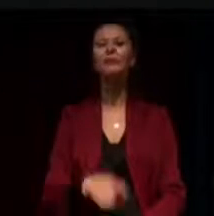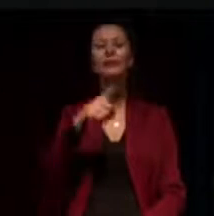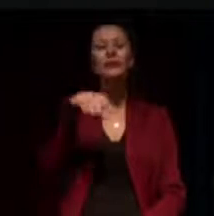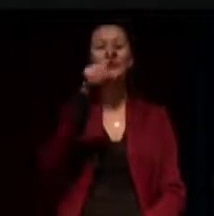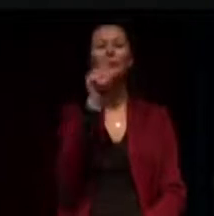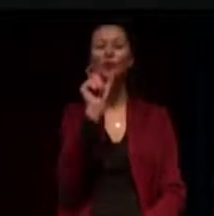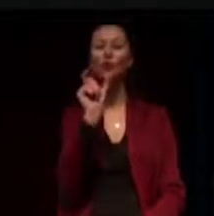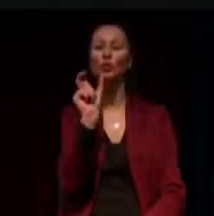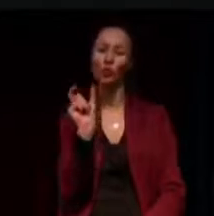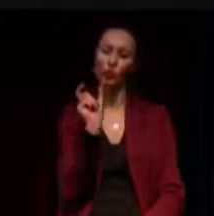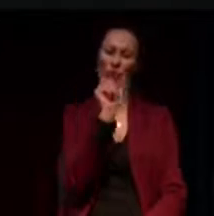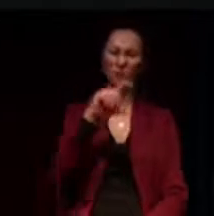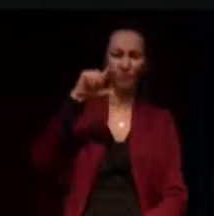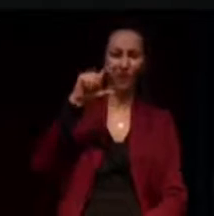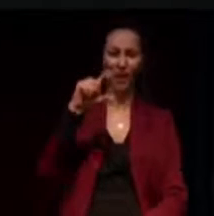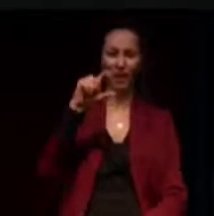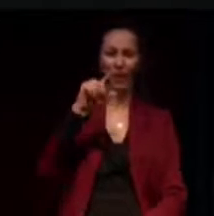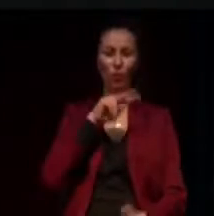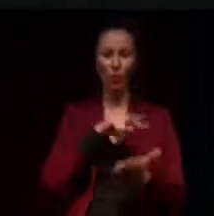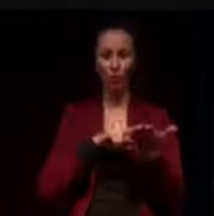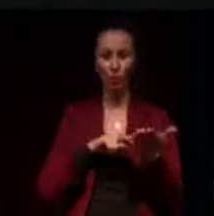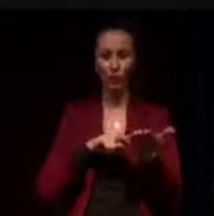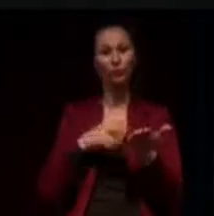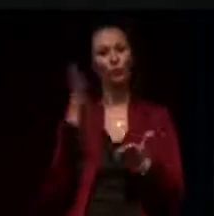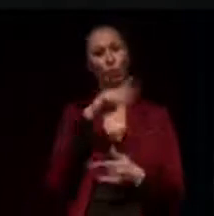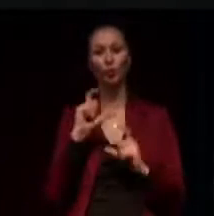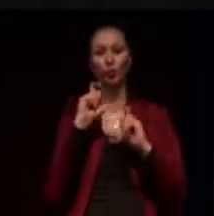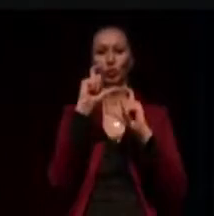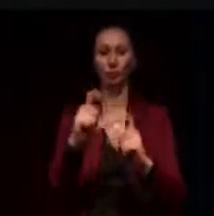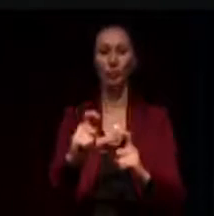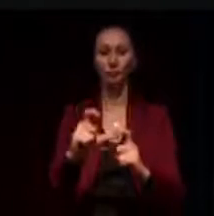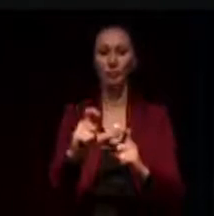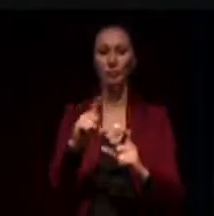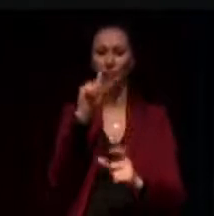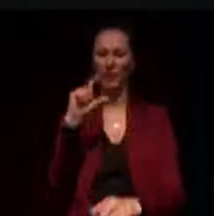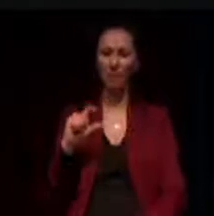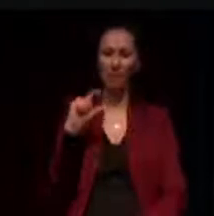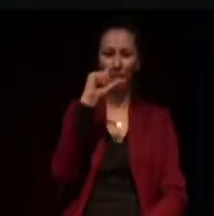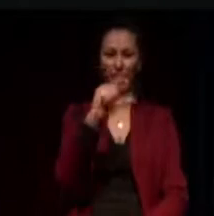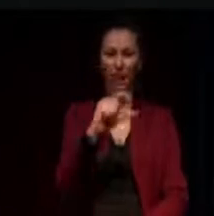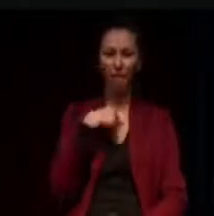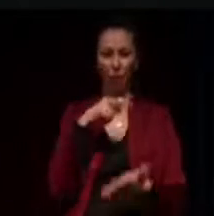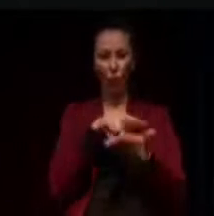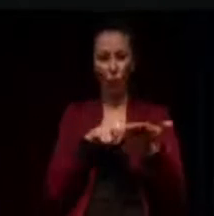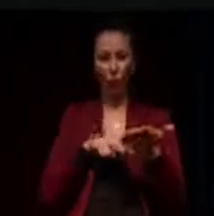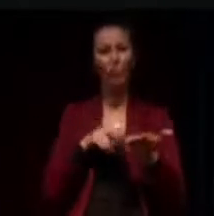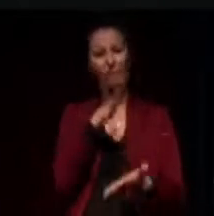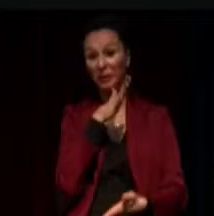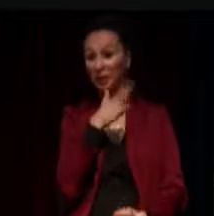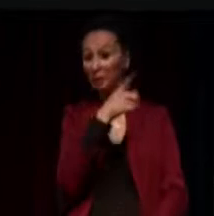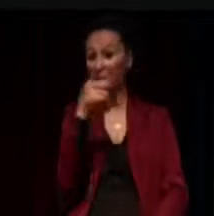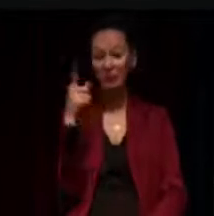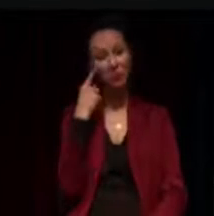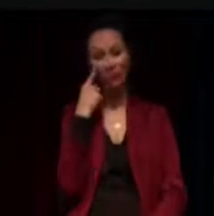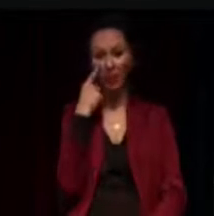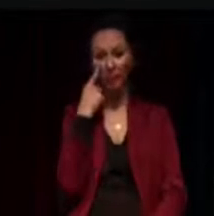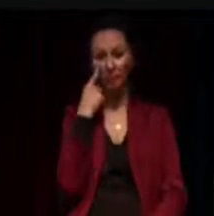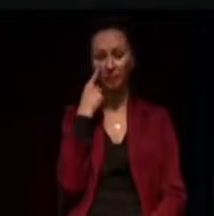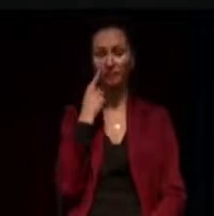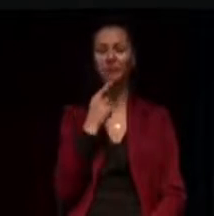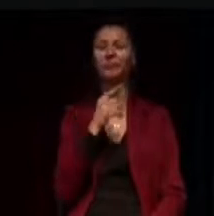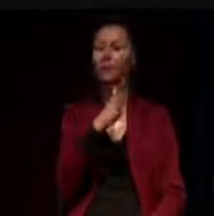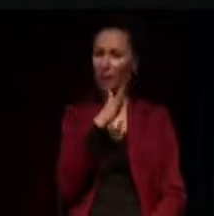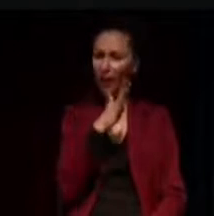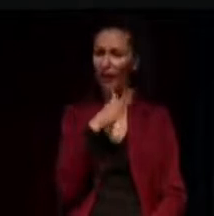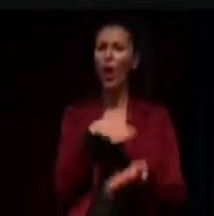Size bir cümle, bir paragraf okuyacağım. Bir de soru soracağım. Bir paragraf okuyacağım. Bakalım bilebilecek misiniz? Bilene